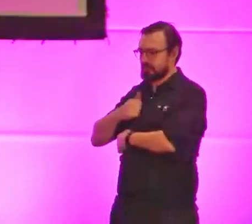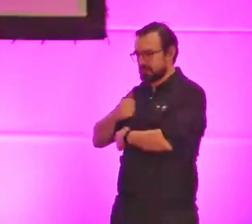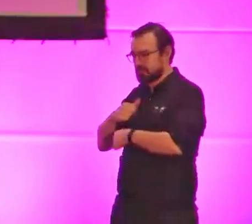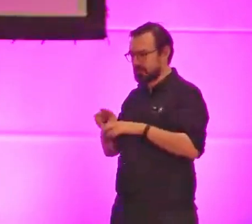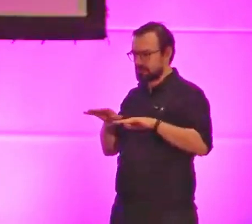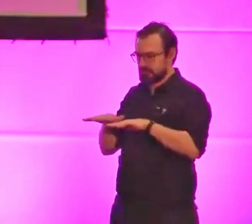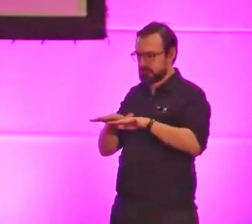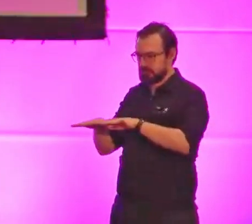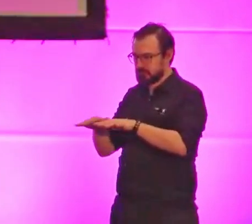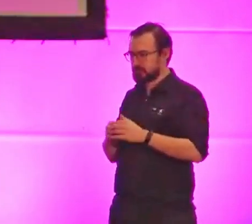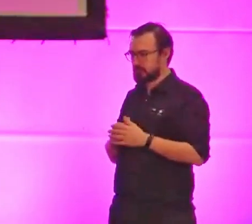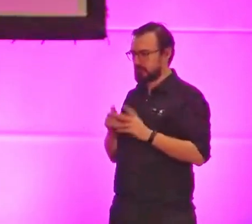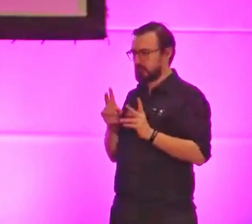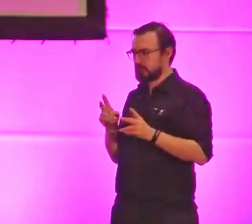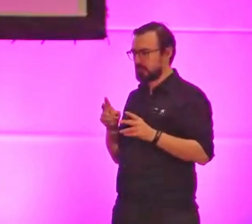under de här